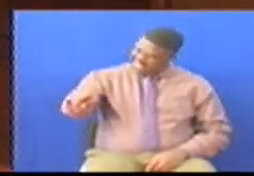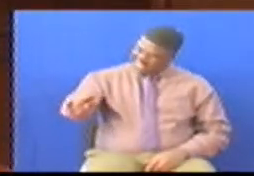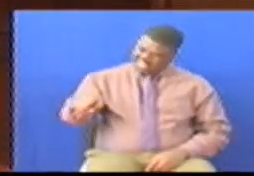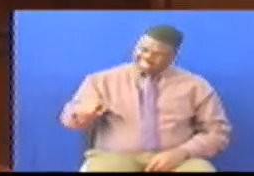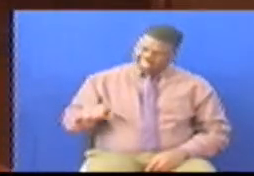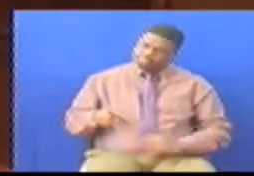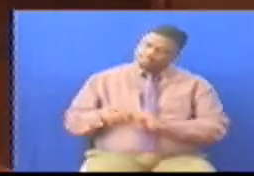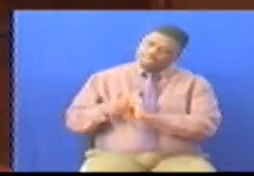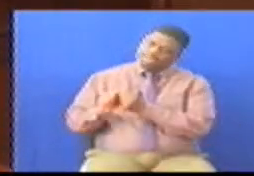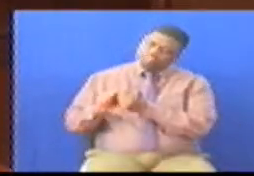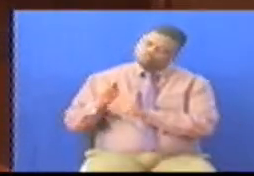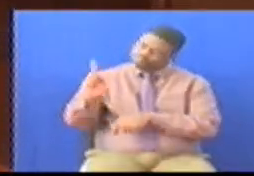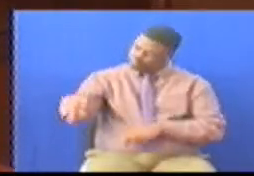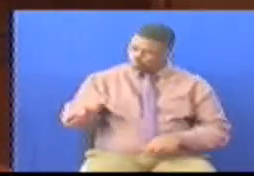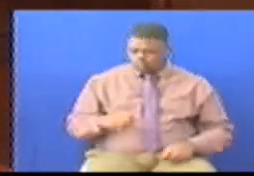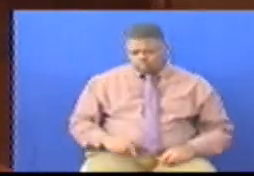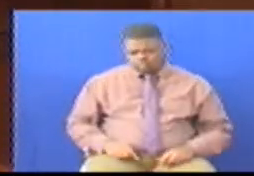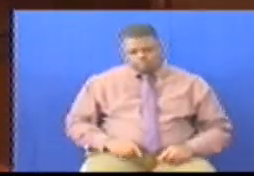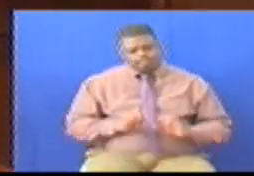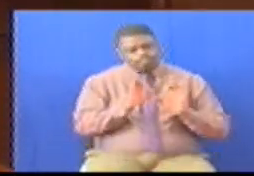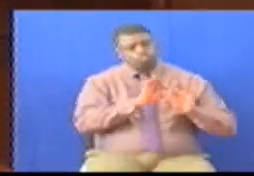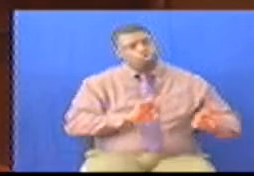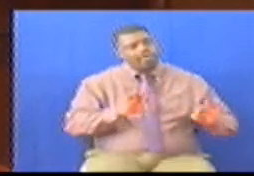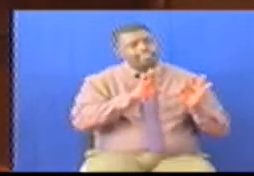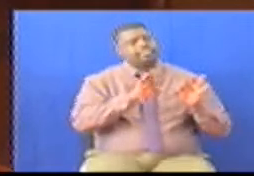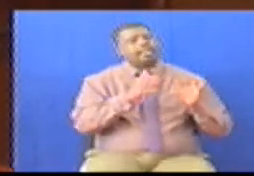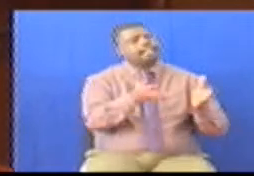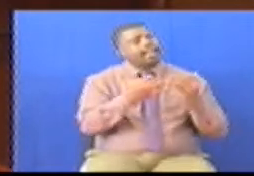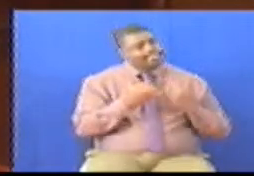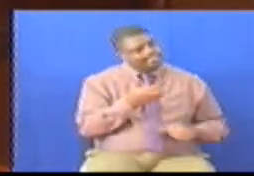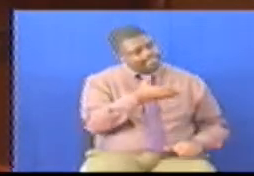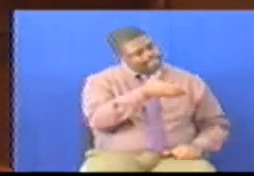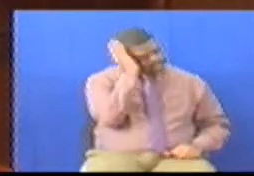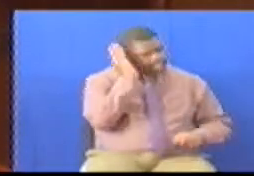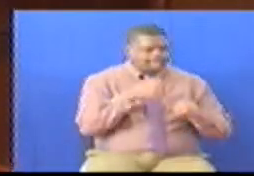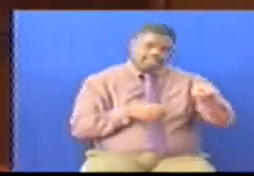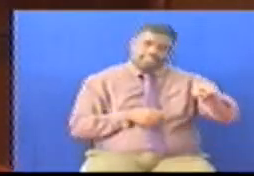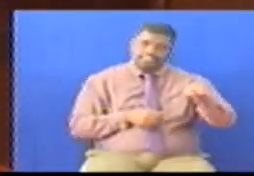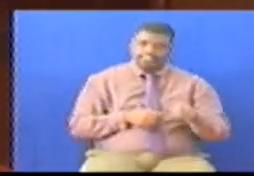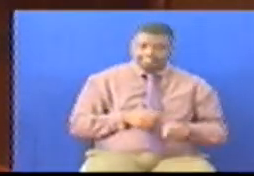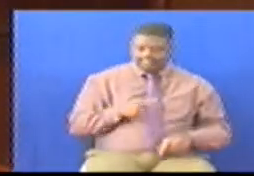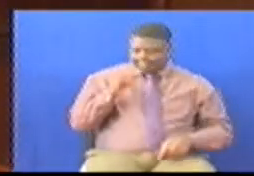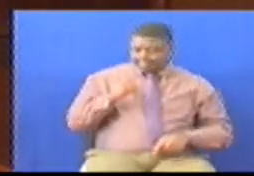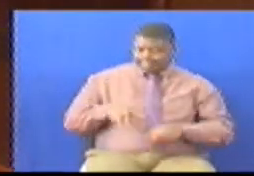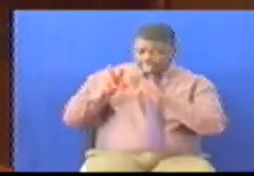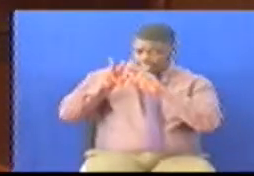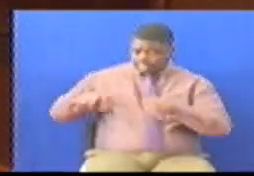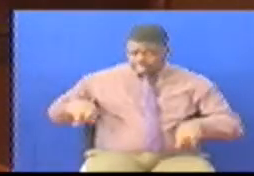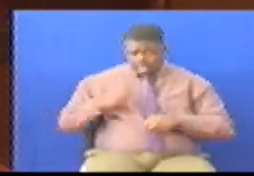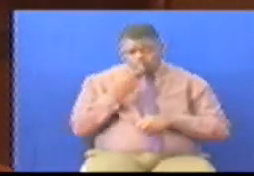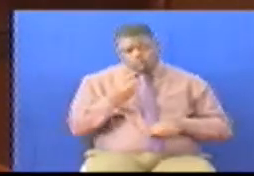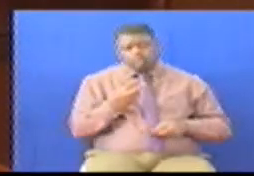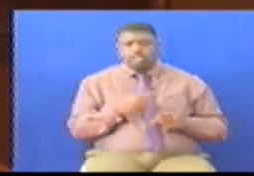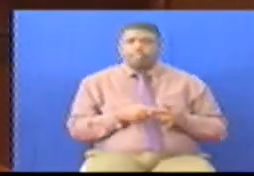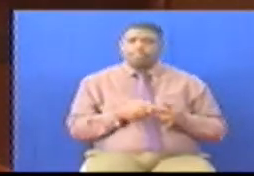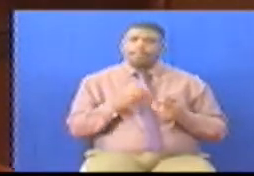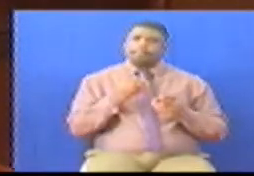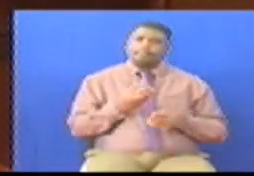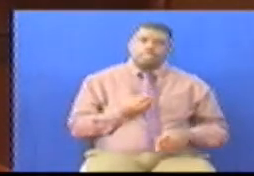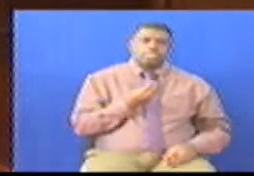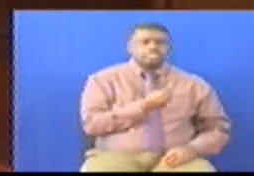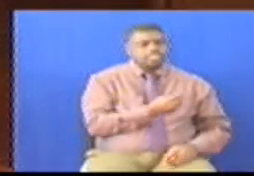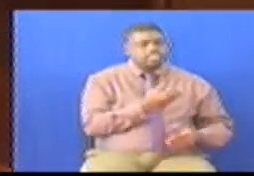maboresho. Na eneo mojawapo ambayo CAG ameliona ni katika mashauri mengi ya kikodi